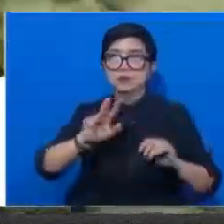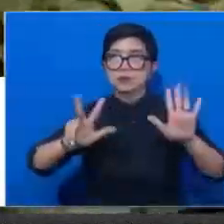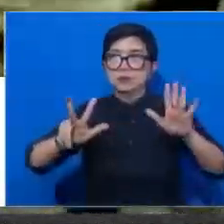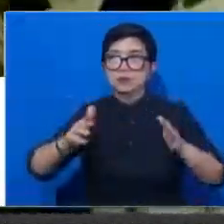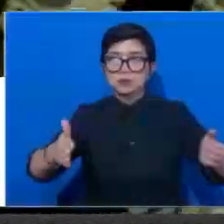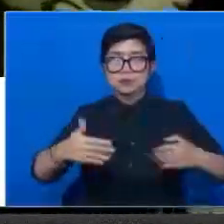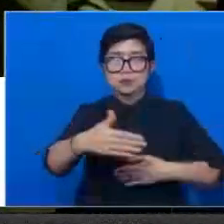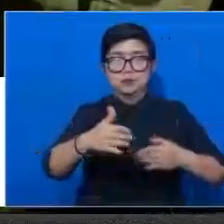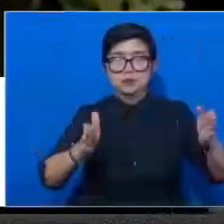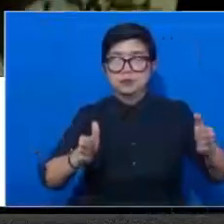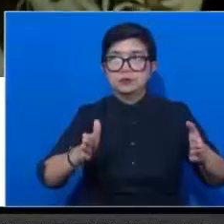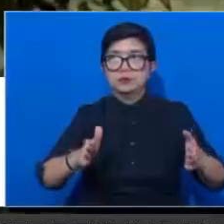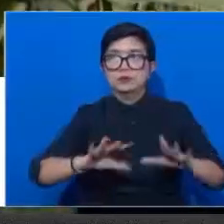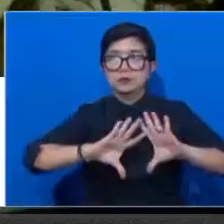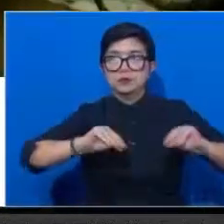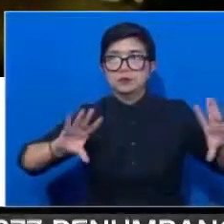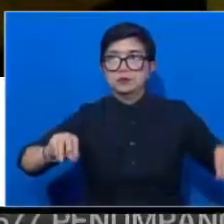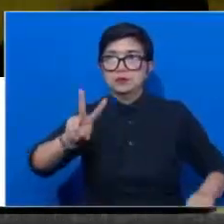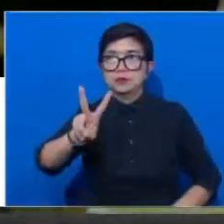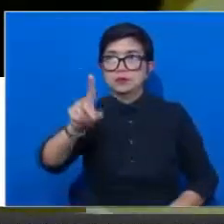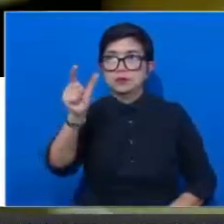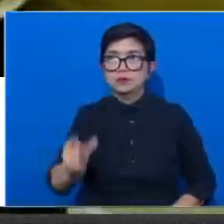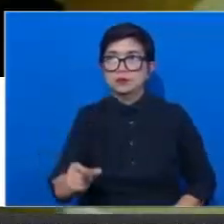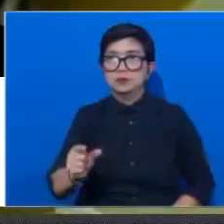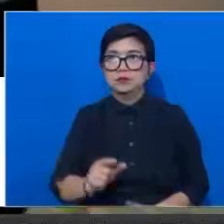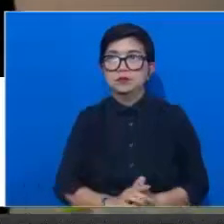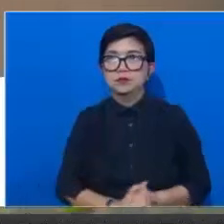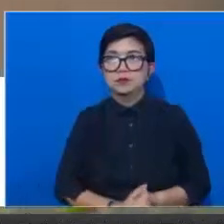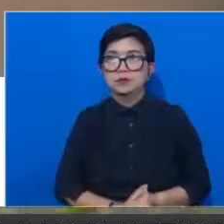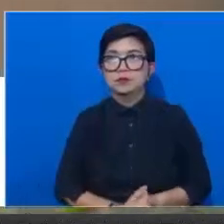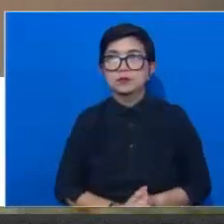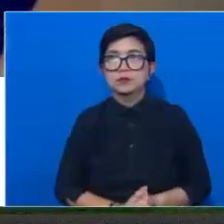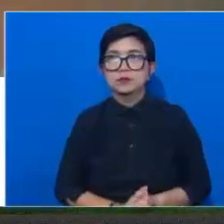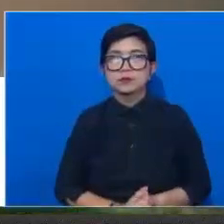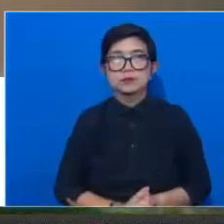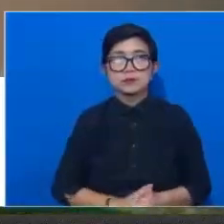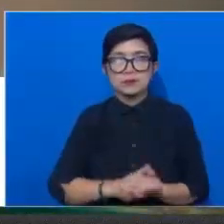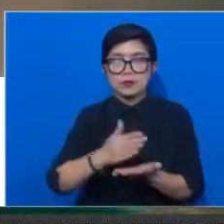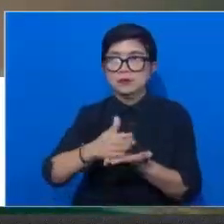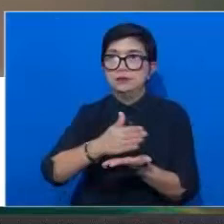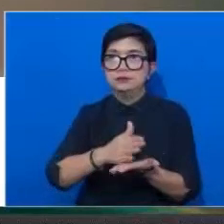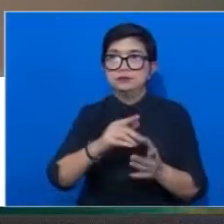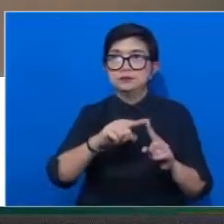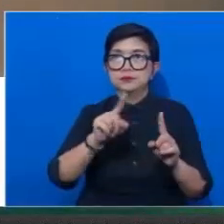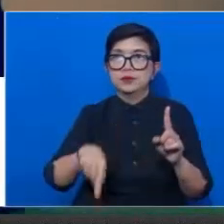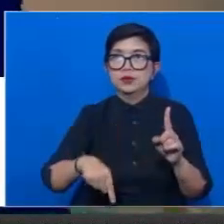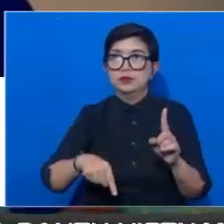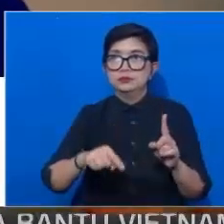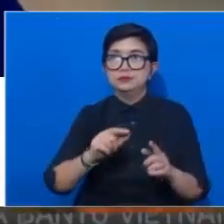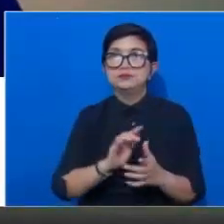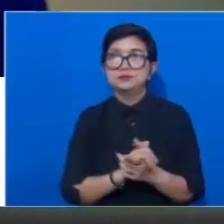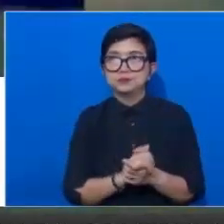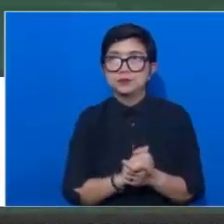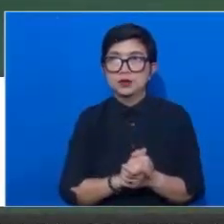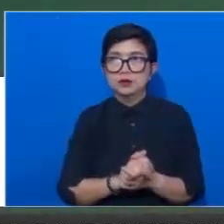dikerjakan hanya oleh 2 orang saja, Bu Asi dan Pak Yazid. Mereka akan berbagi tugas. Pak Yazid yang usianya baru menginjak kepala 4,